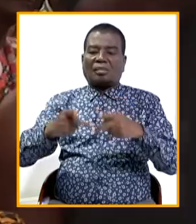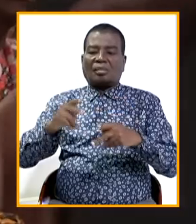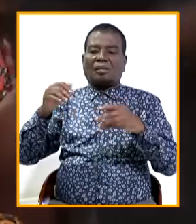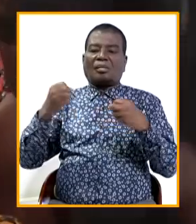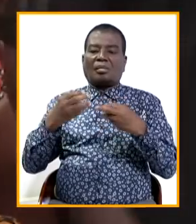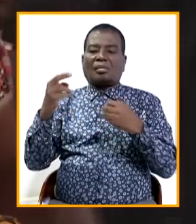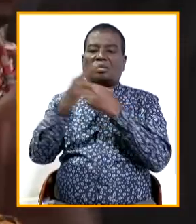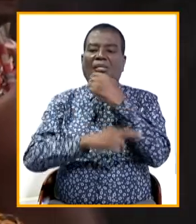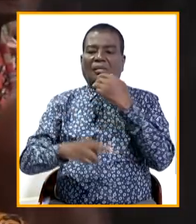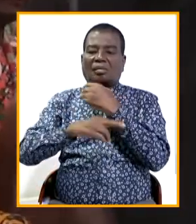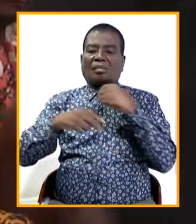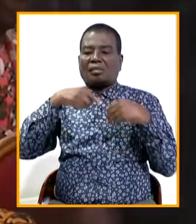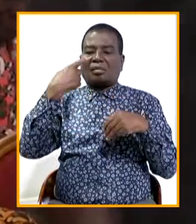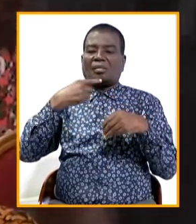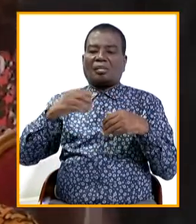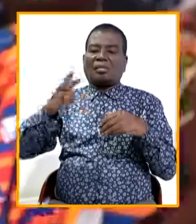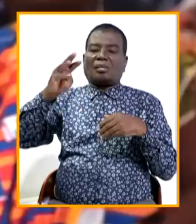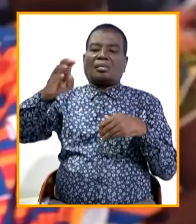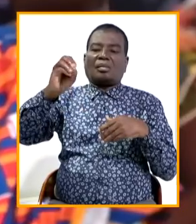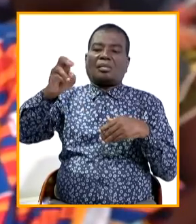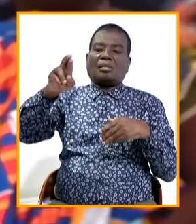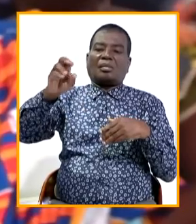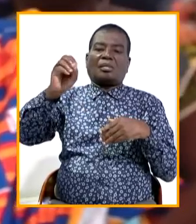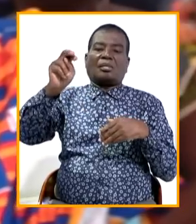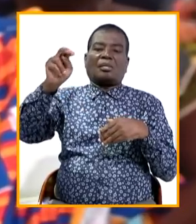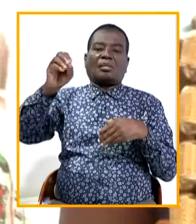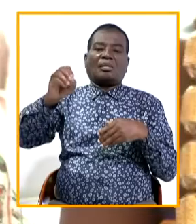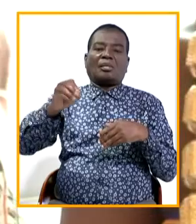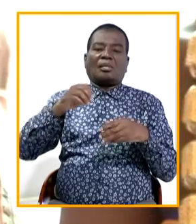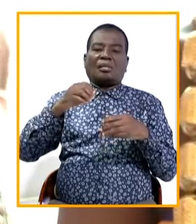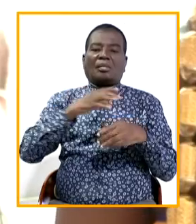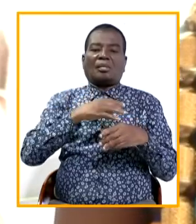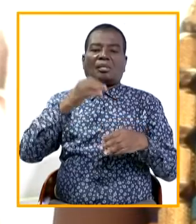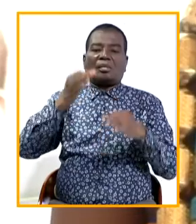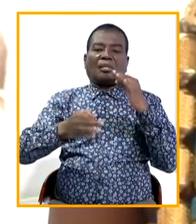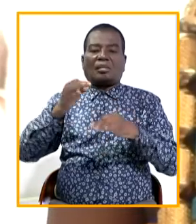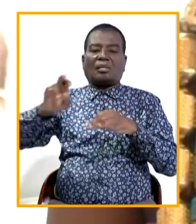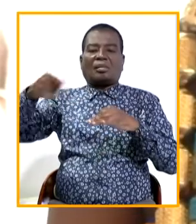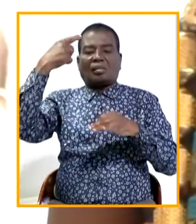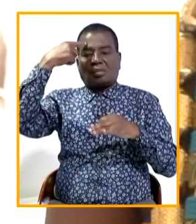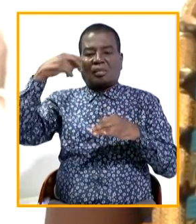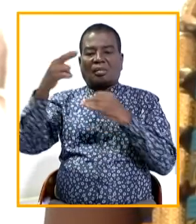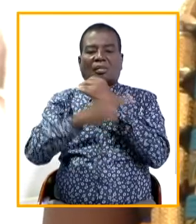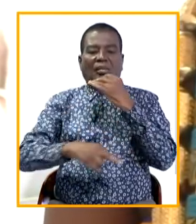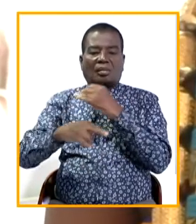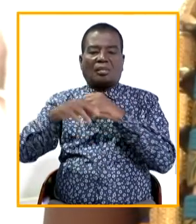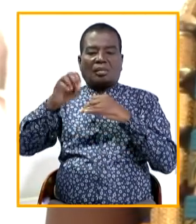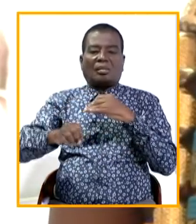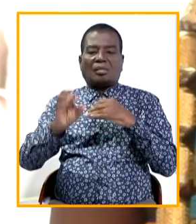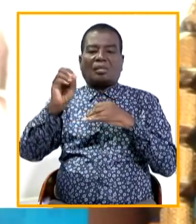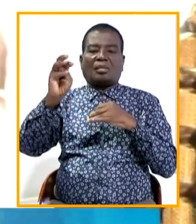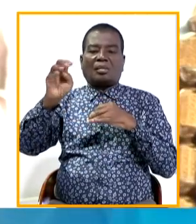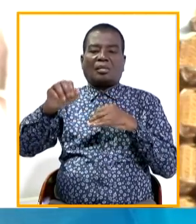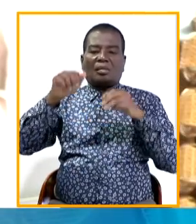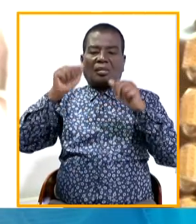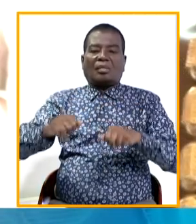régions, dont le Moronou, forte d'une délégation de 100 personnes. Si les populations de la région du Sud Komoué